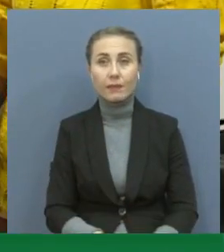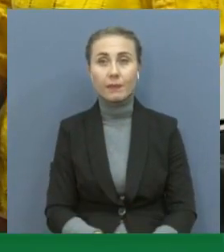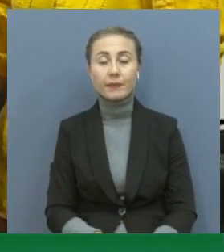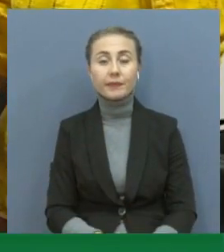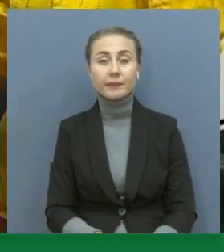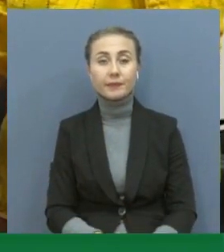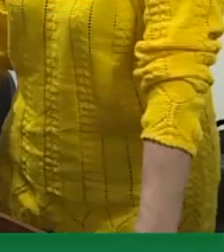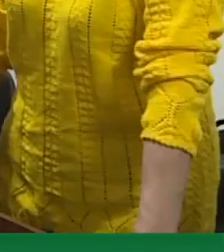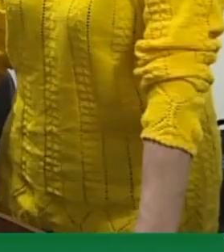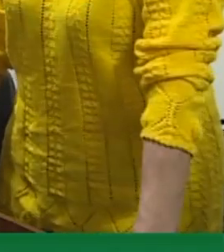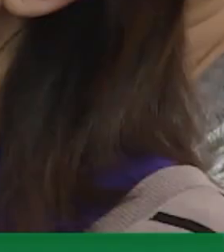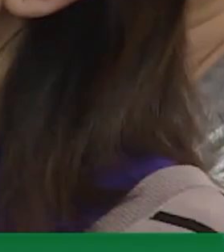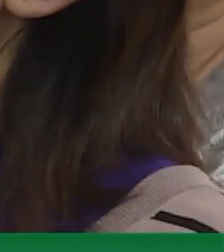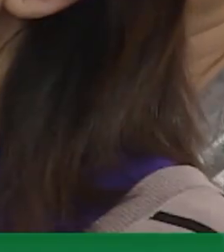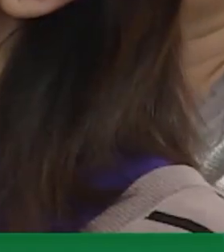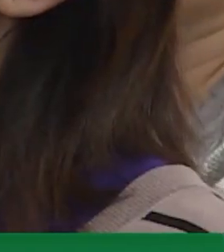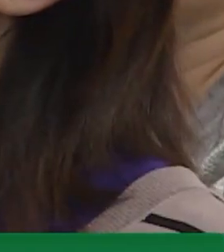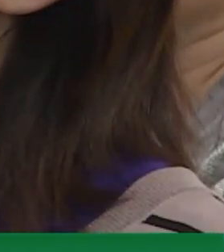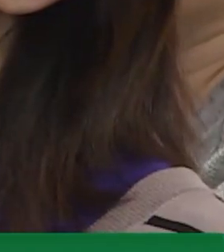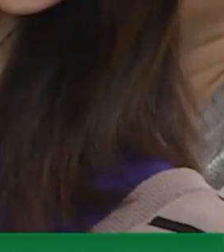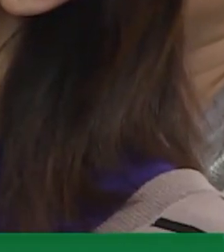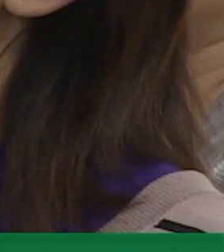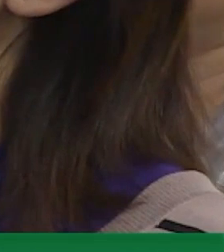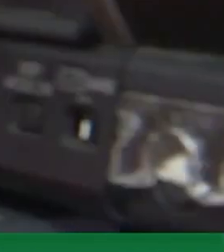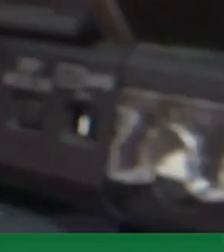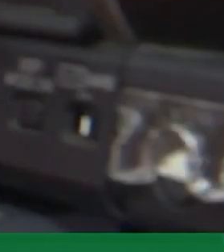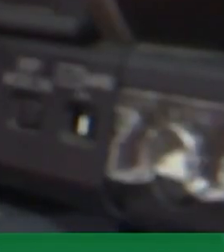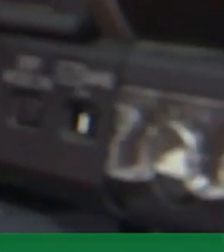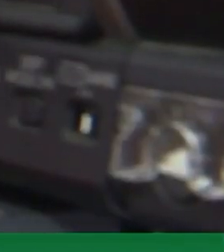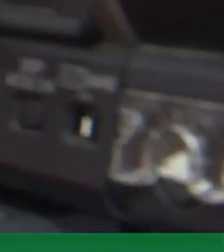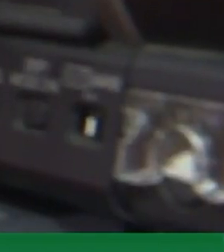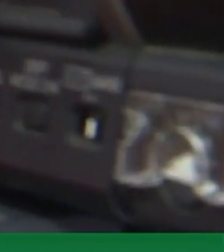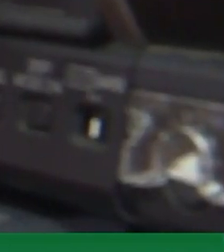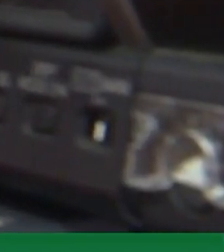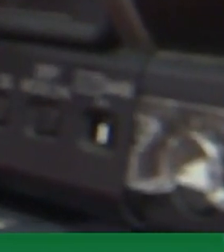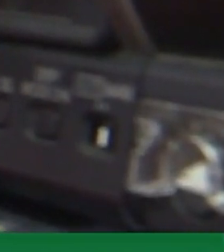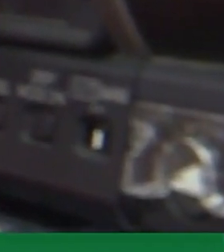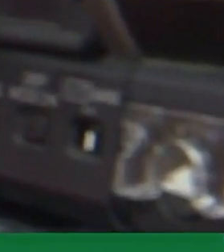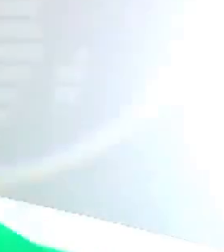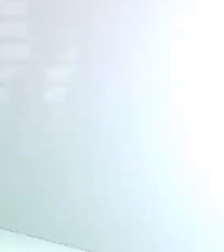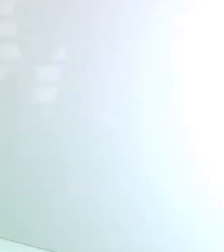Аслан Абуталипов, Василий Вережников, Сабыр Шериязданов, Жамбыл Балтаев, специально для Акмола Апта.